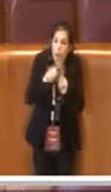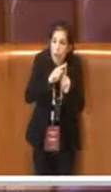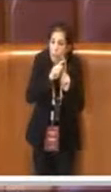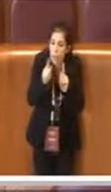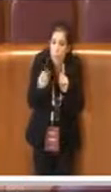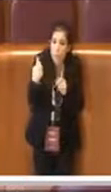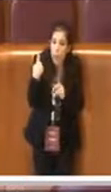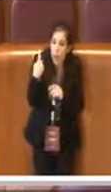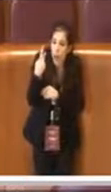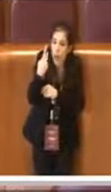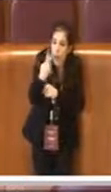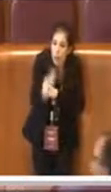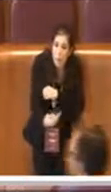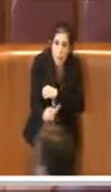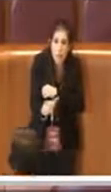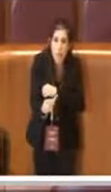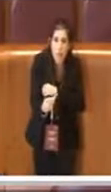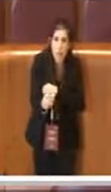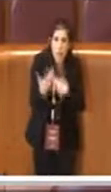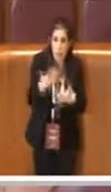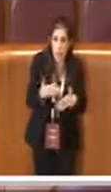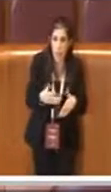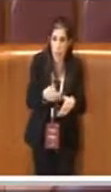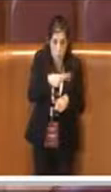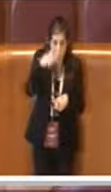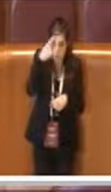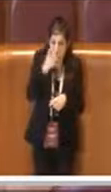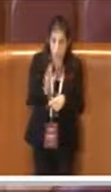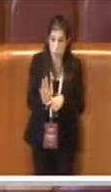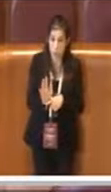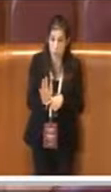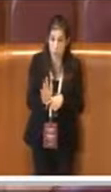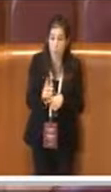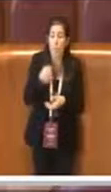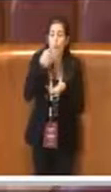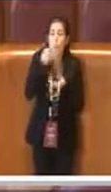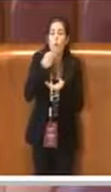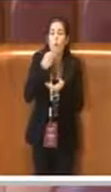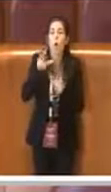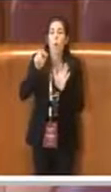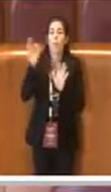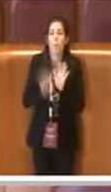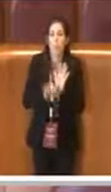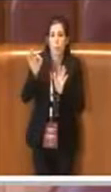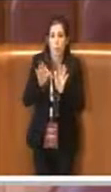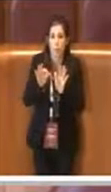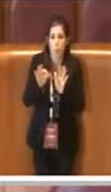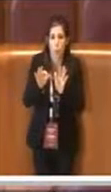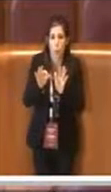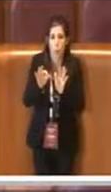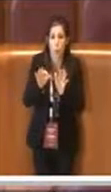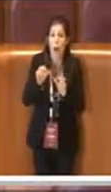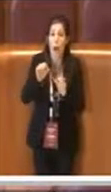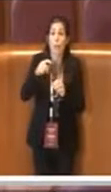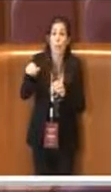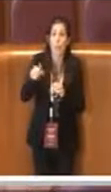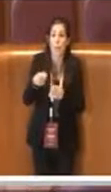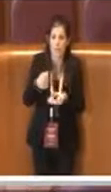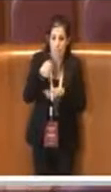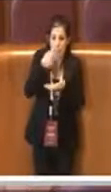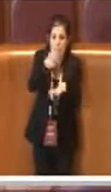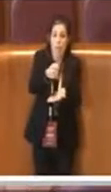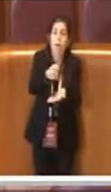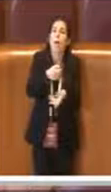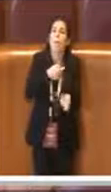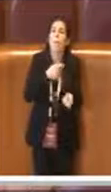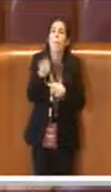che i fondi riconosciuti dell'80% d'abbattimento all'AGS venivano spesi male o quota parte di